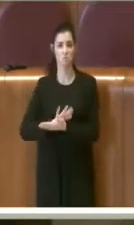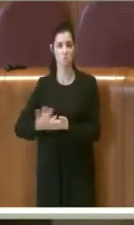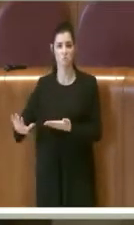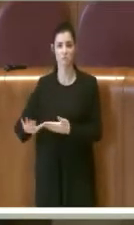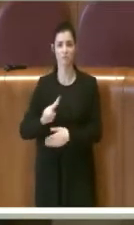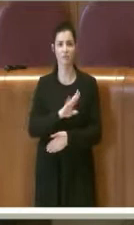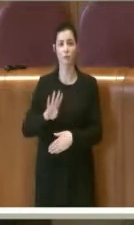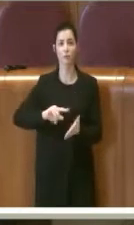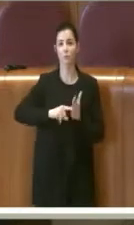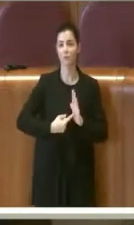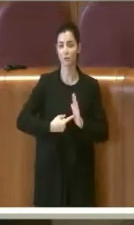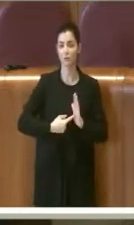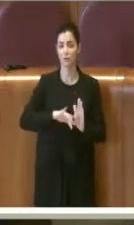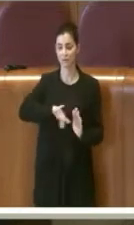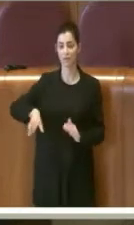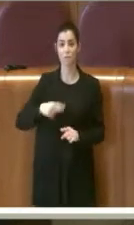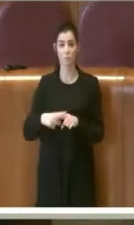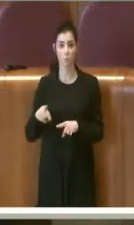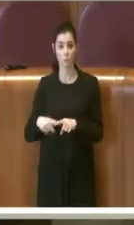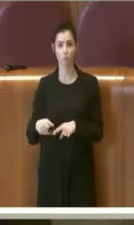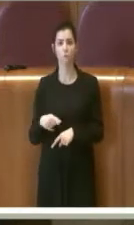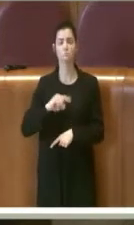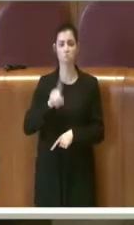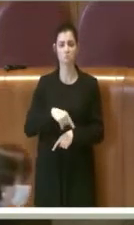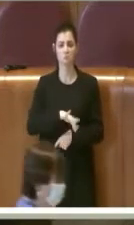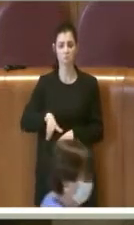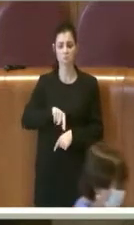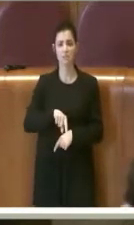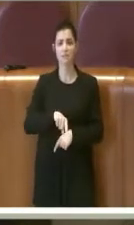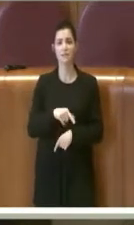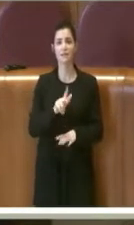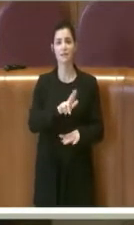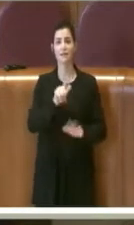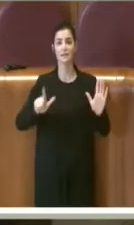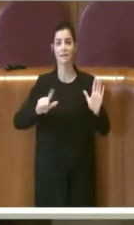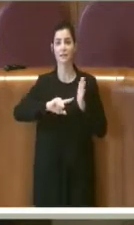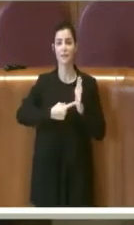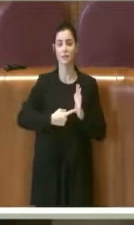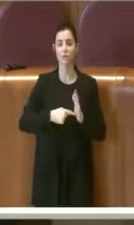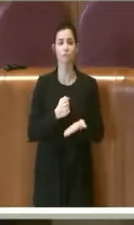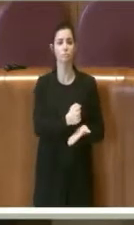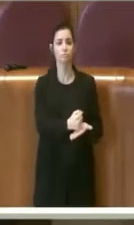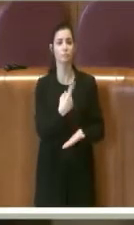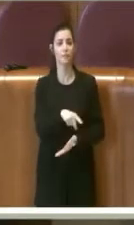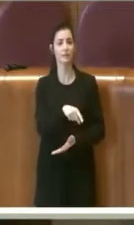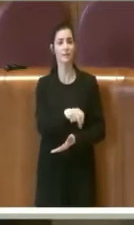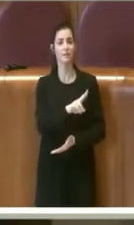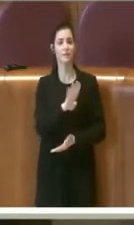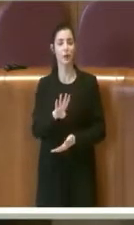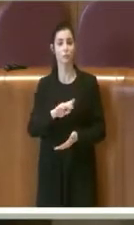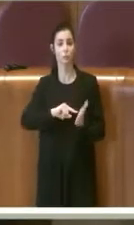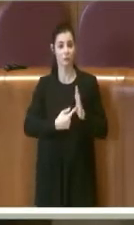milioni circa di avanzo da mutuo e poi abbiamo i restanti 37 milioni finanziati per 24 milioni a